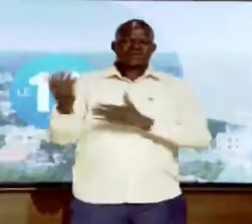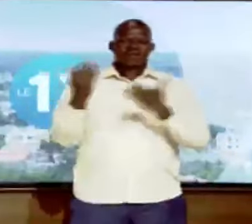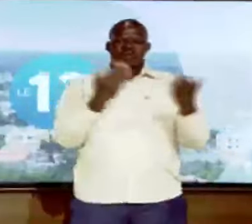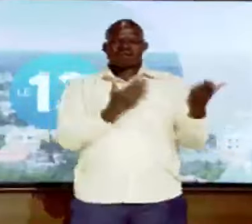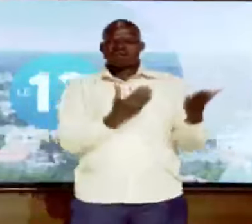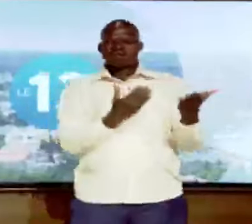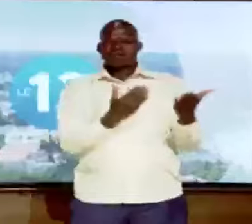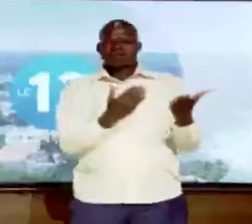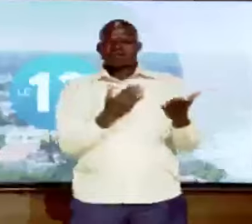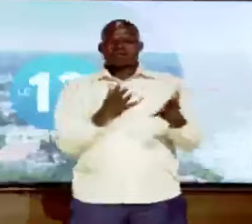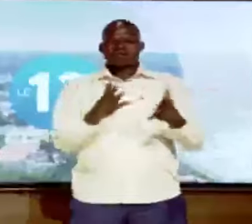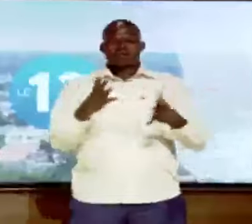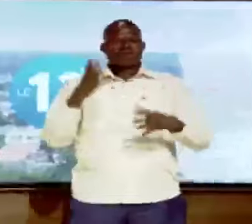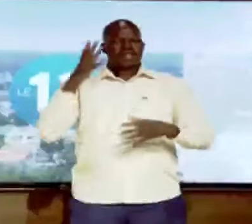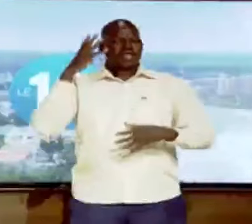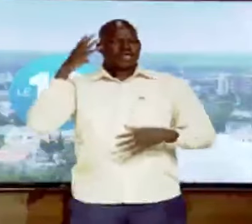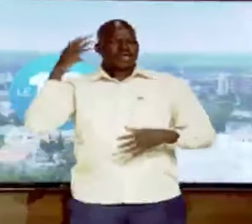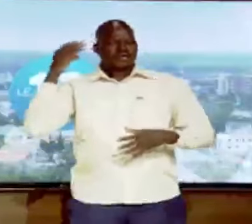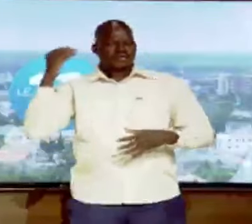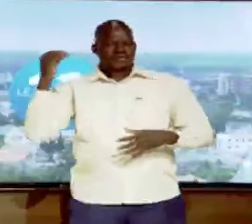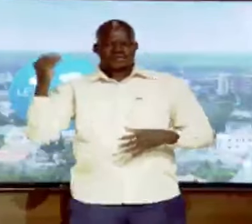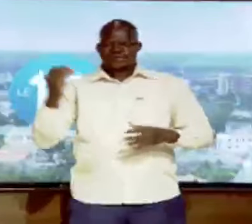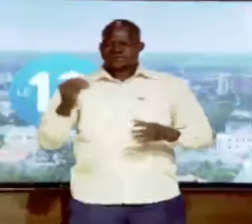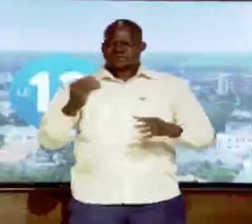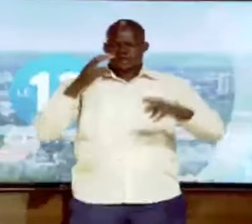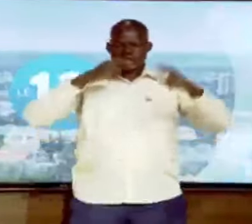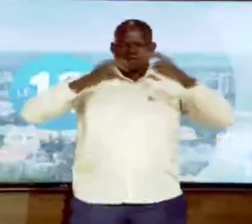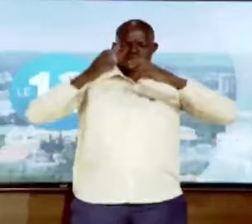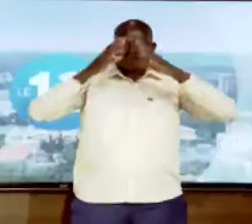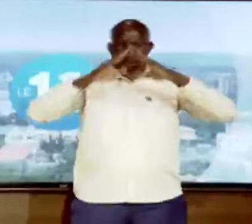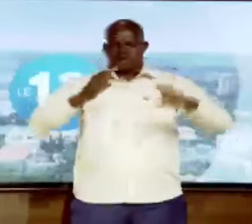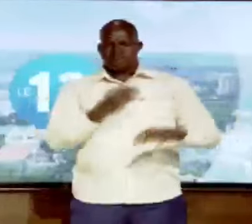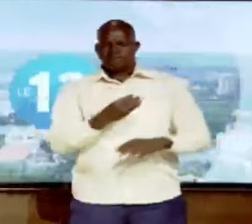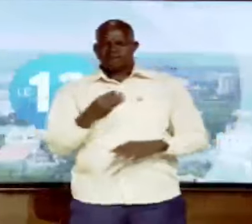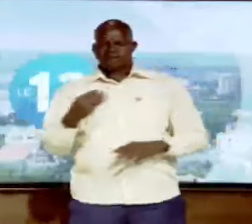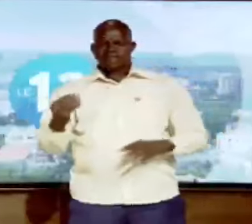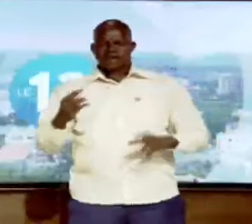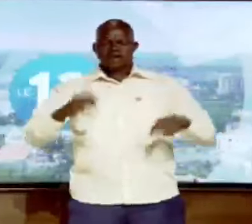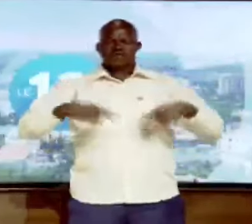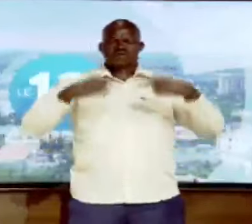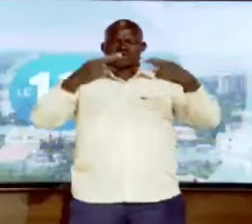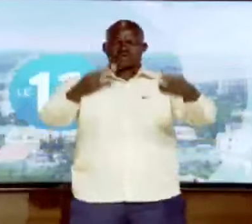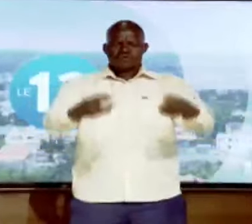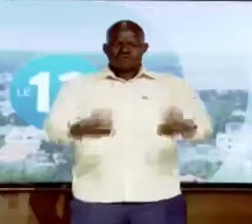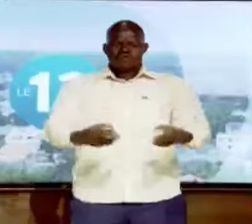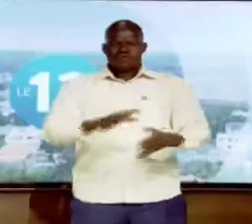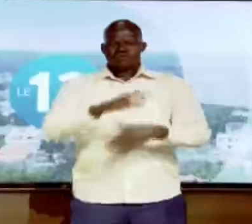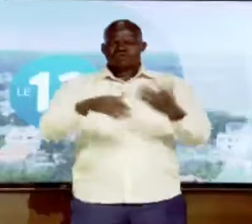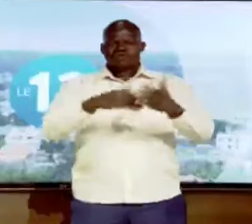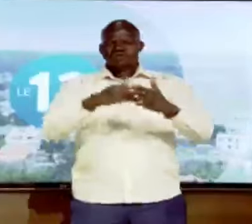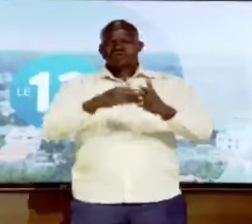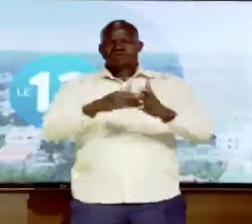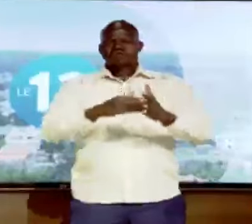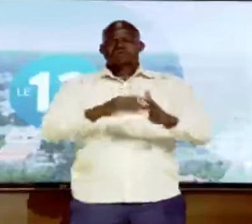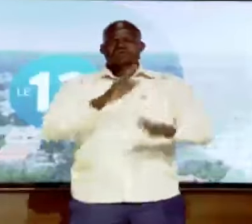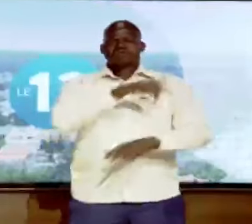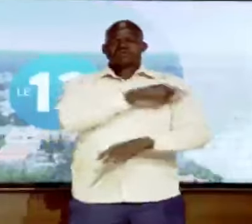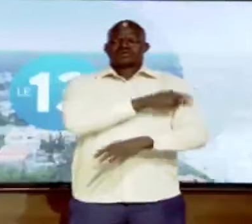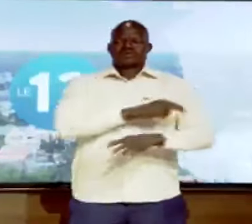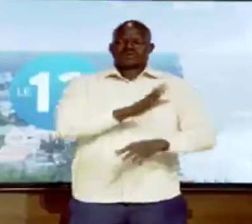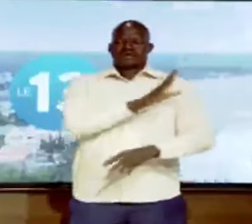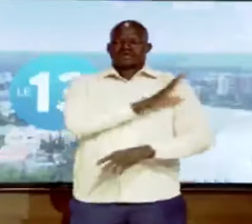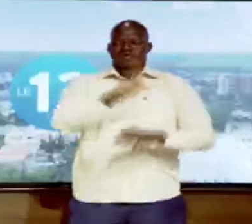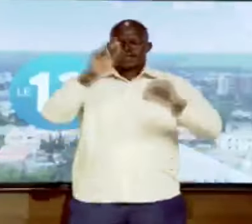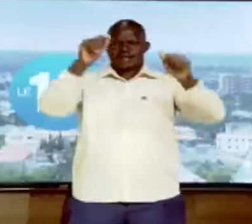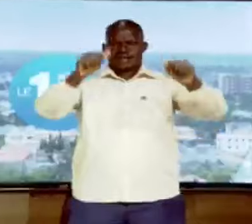leur expertise un laboratoire mobile et du matériel ont ainsi été remis au Centre Miras pour renforcer les capacités du